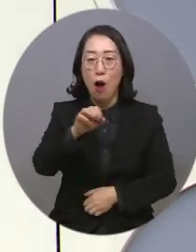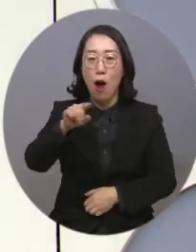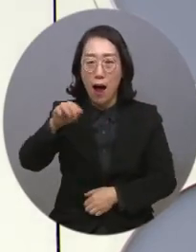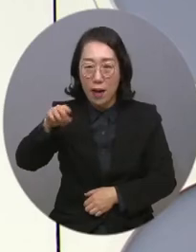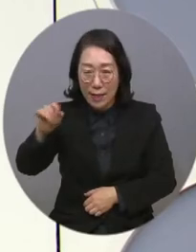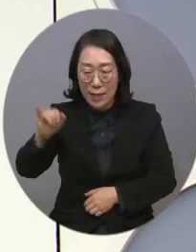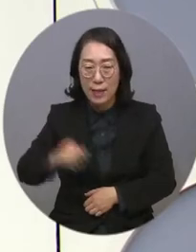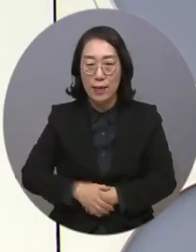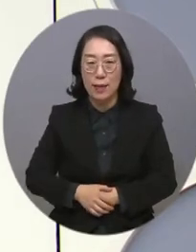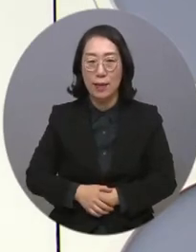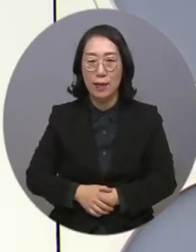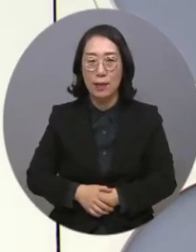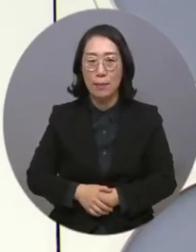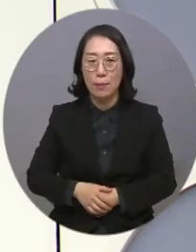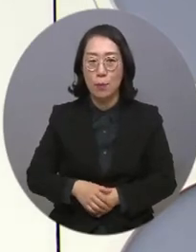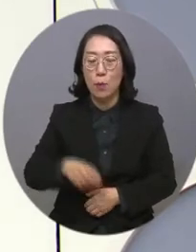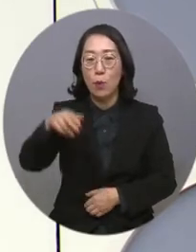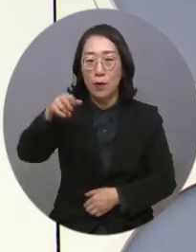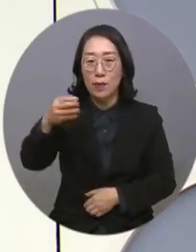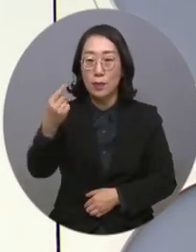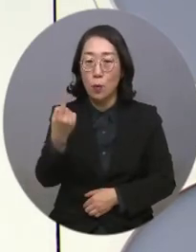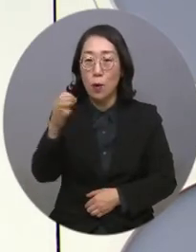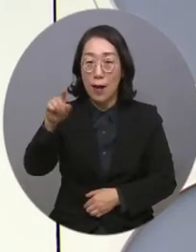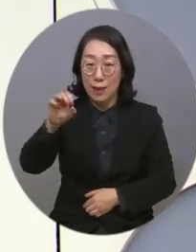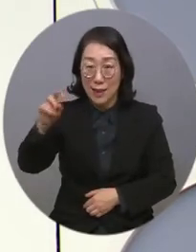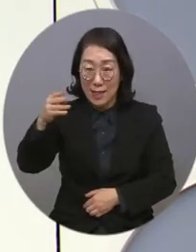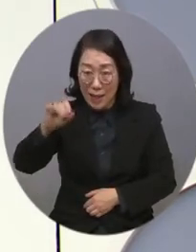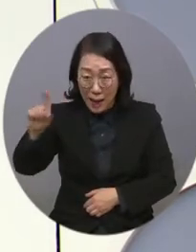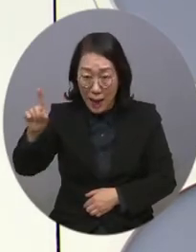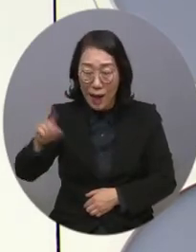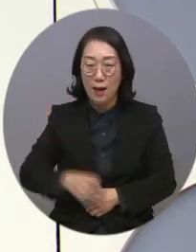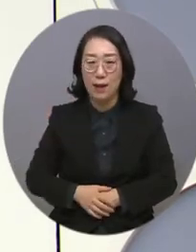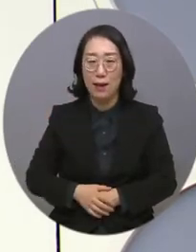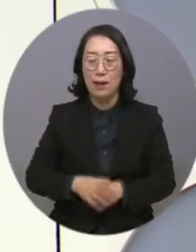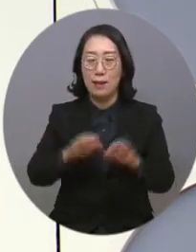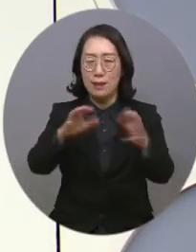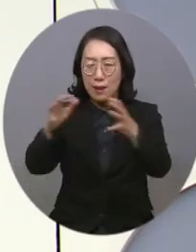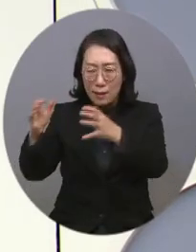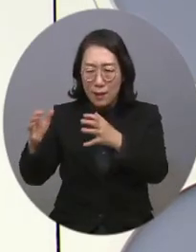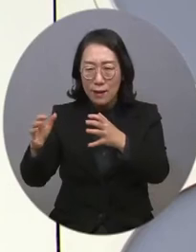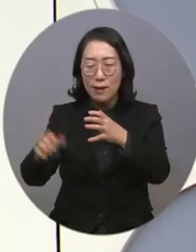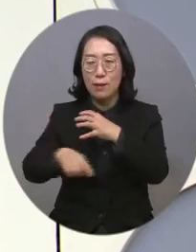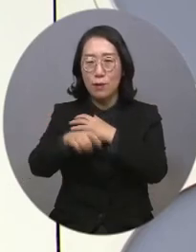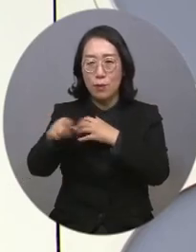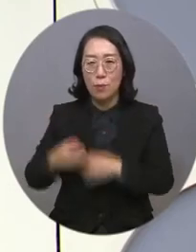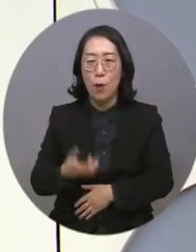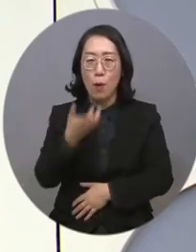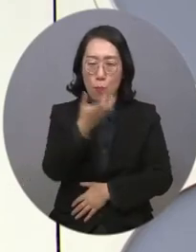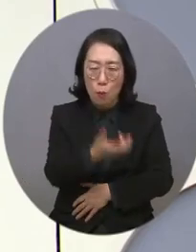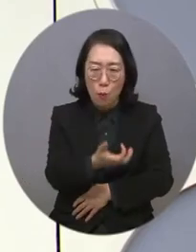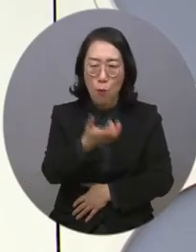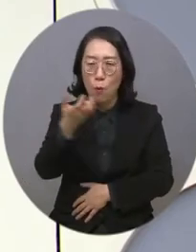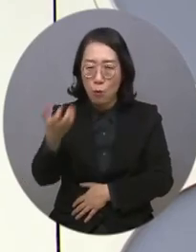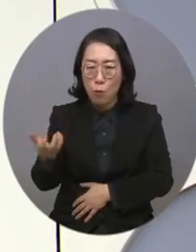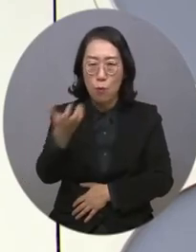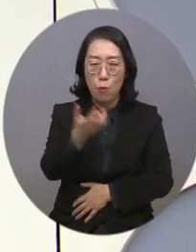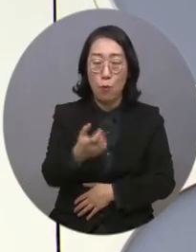크로아시아, 뭐에 발틱 3국, 그다음에 발칸 여러 나라들을 쭉 오랫동안 다니면서